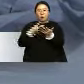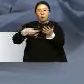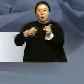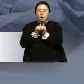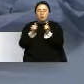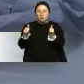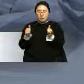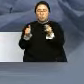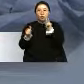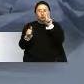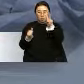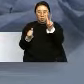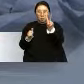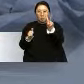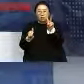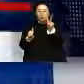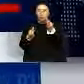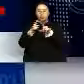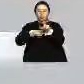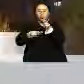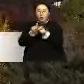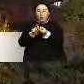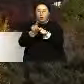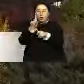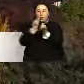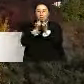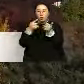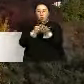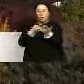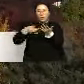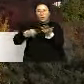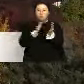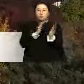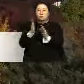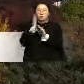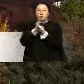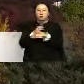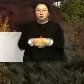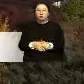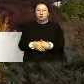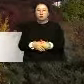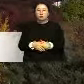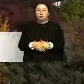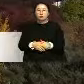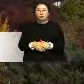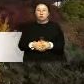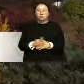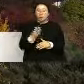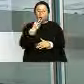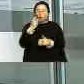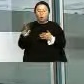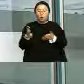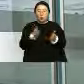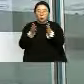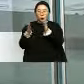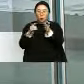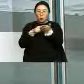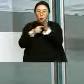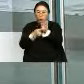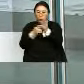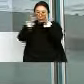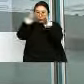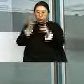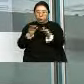1명 늘어 퇴원자는 2명, 또 추가로 1명이 퇴원을 준비 중입니다. 경기도가 발표한 코로나19